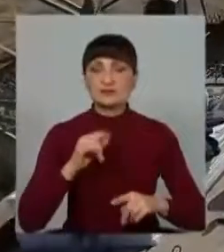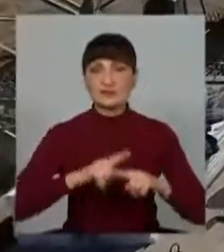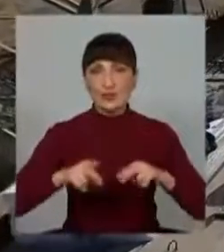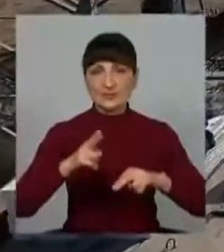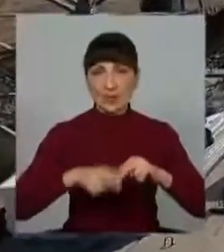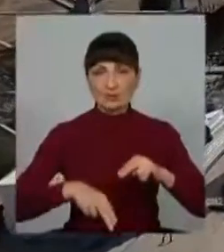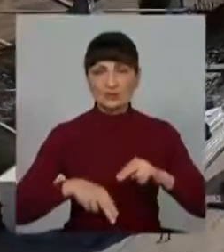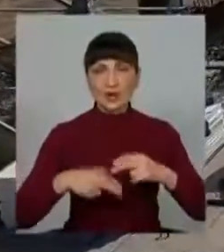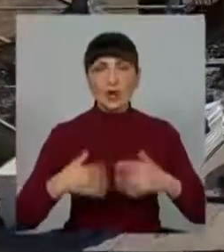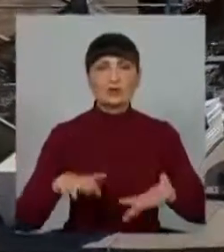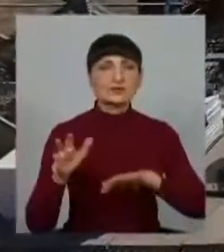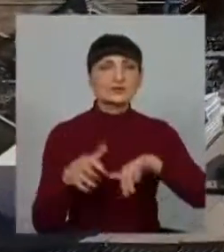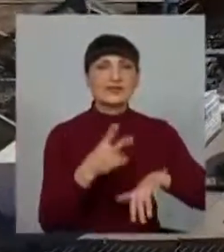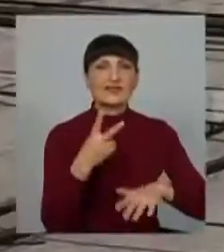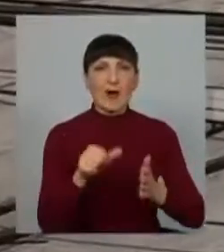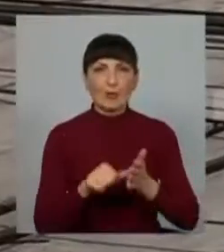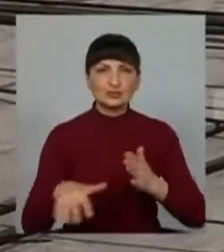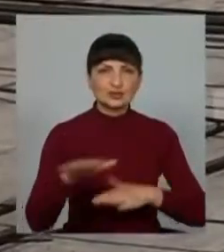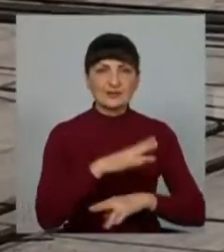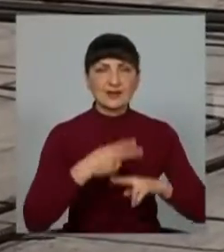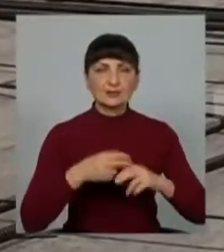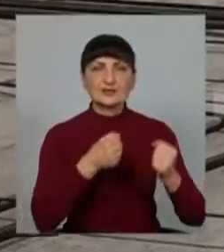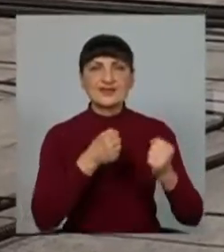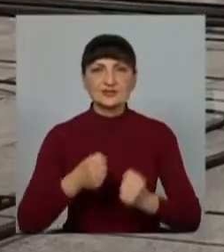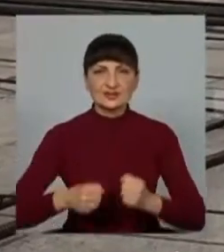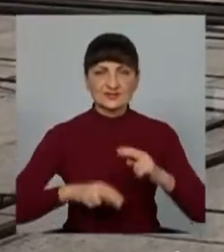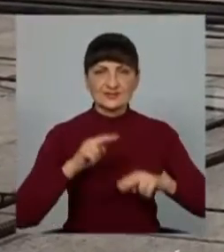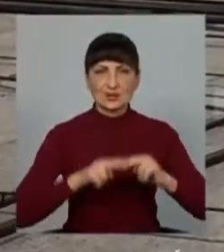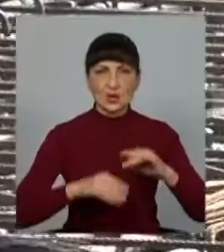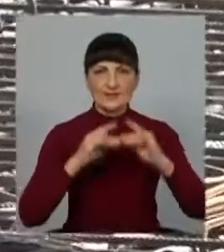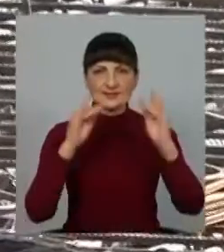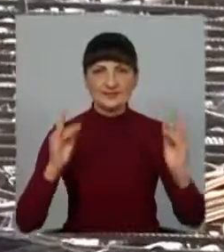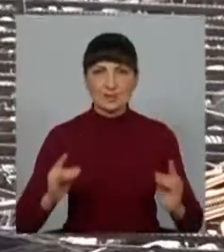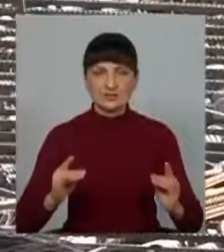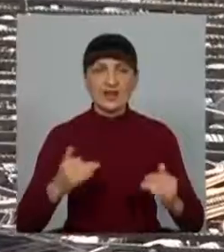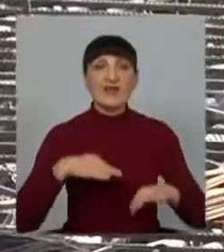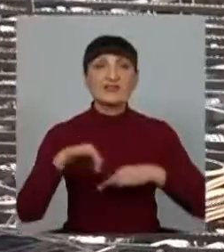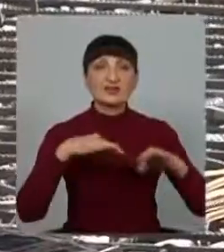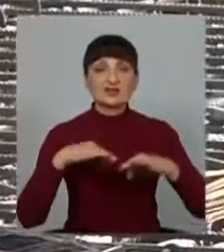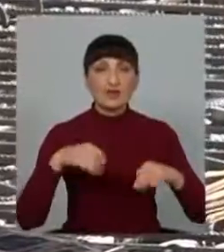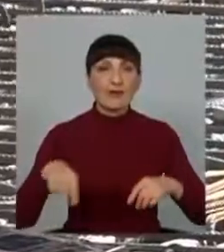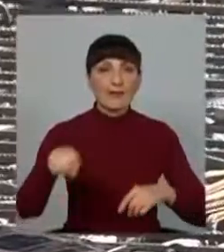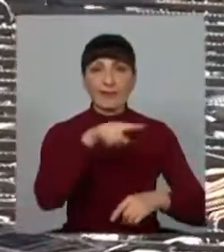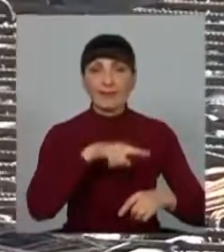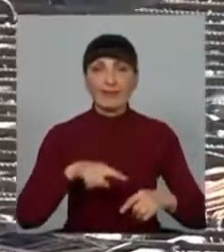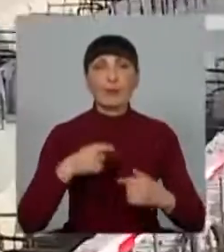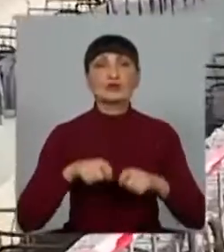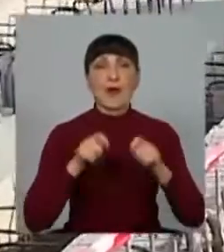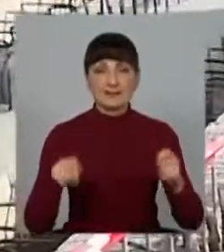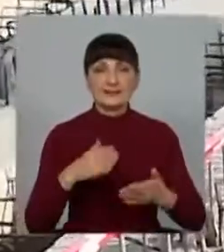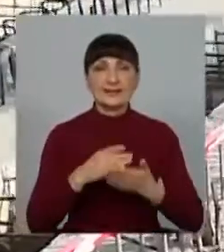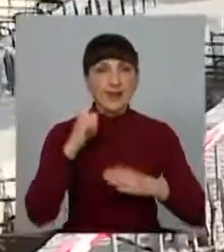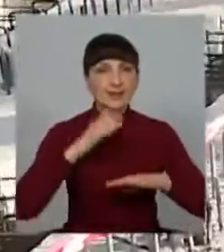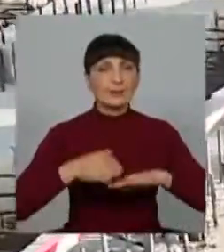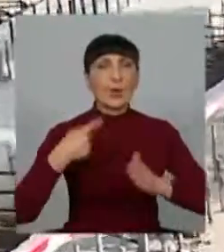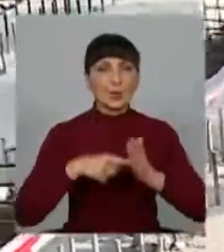прямой. Изъяты 2 последних участка, которые задерживали возведение эстакады. Движение по отдельным боковым съездам открыто. Аким